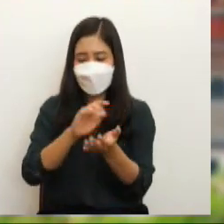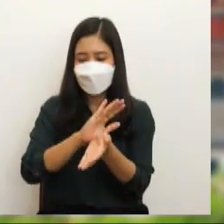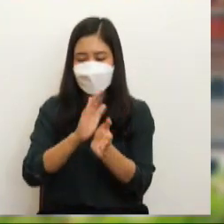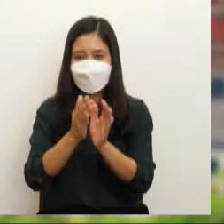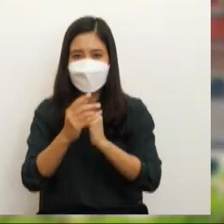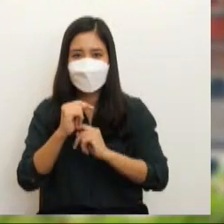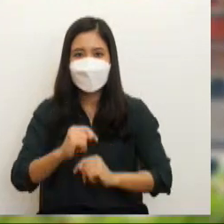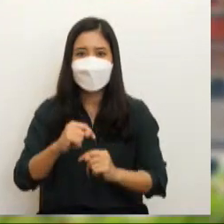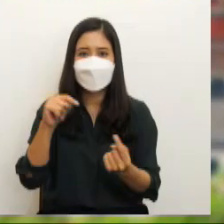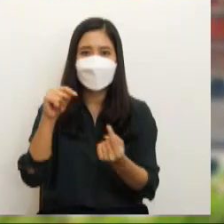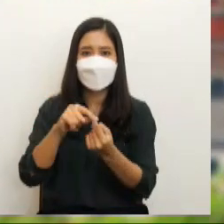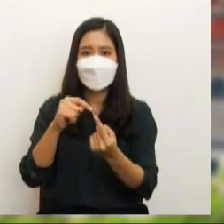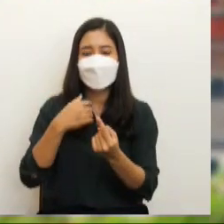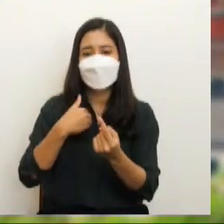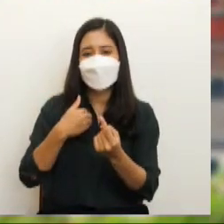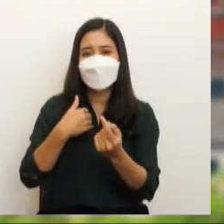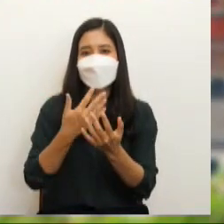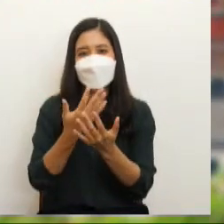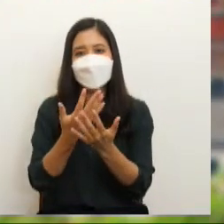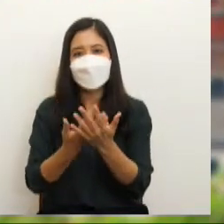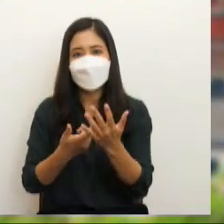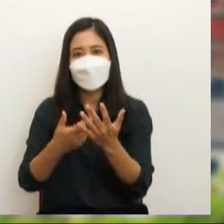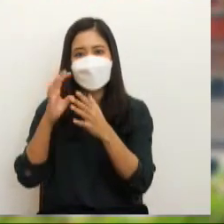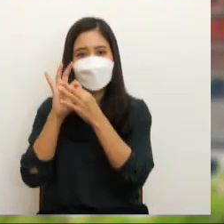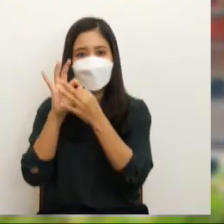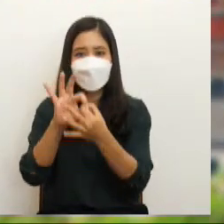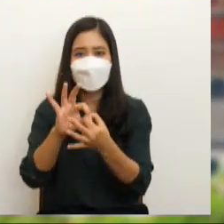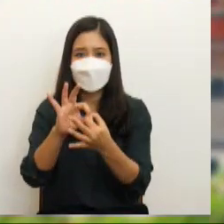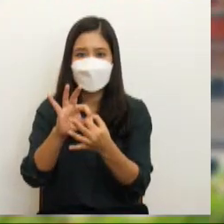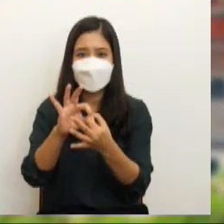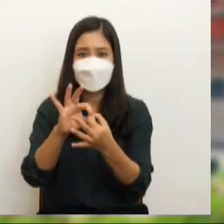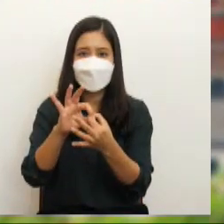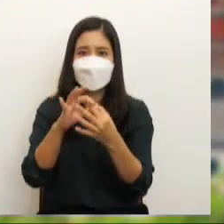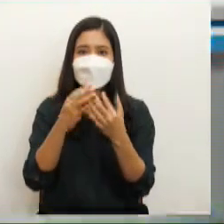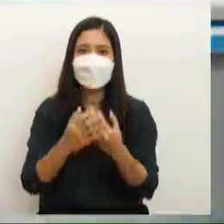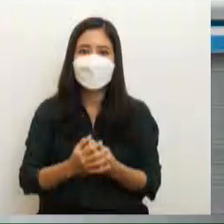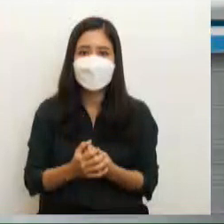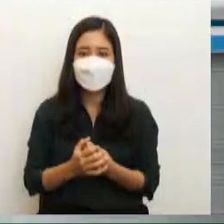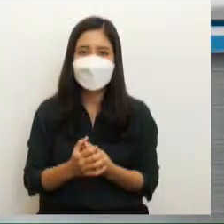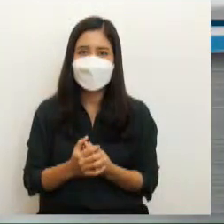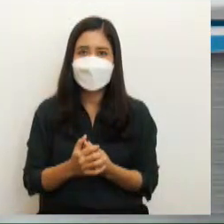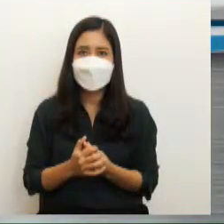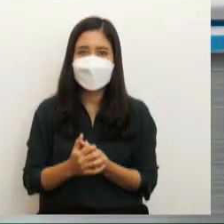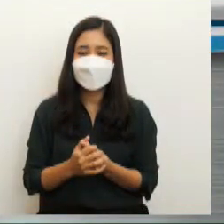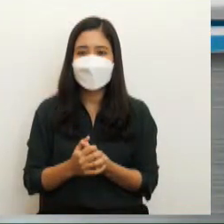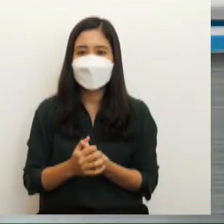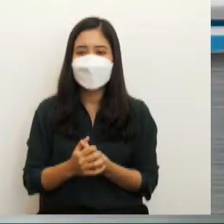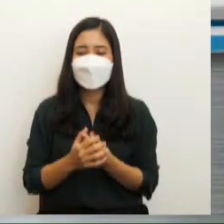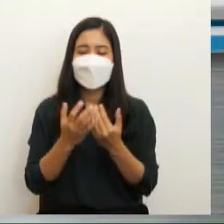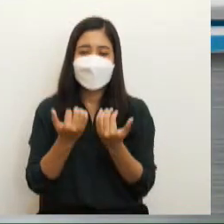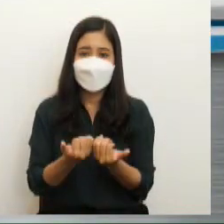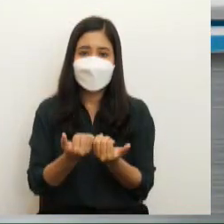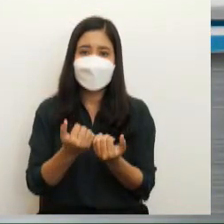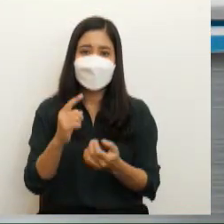ทั้ง3แท่งดำเนินการอย่างเข้มงวดแล้วก็เอาจริงเอาจังครับ ค่ะได้ยินได้ฟังกันแล้วนะคะ